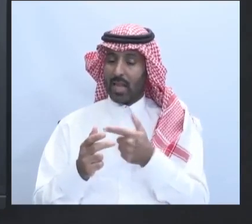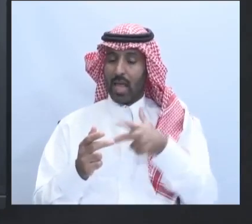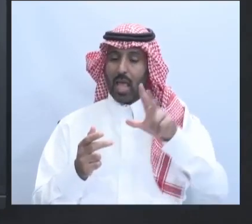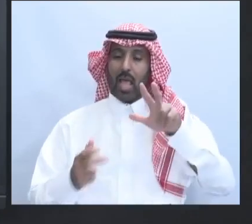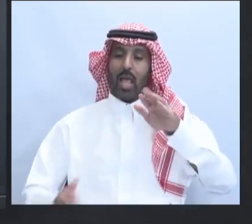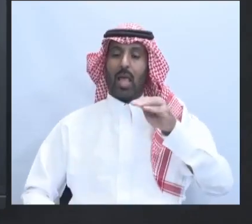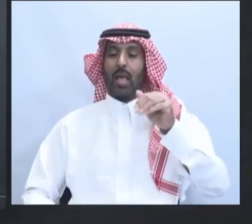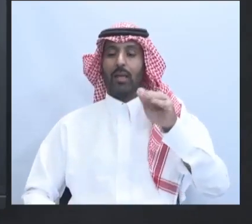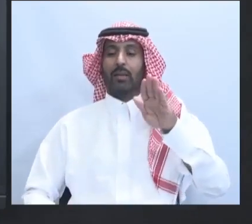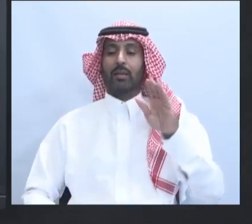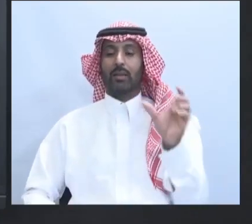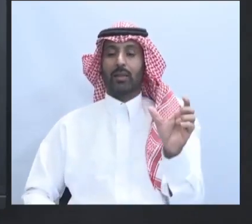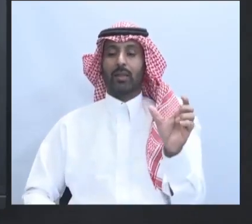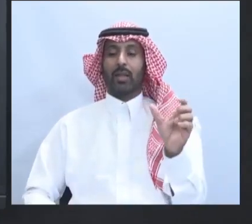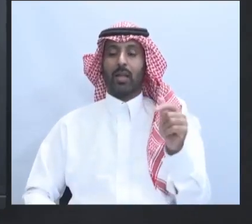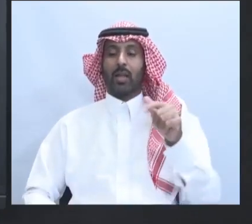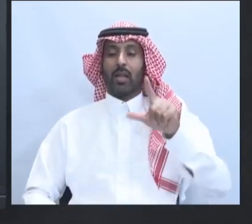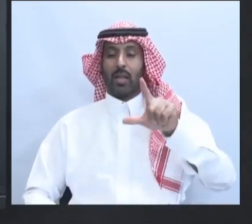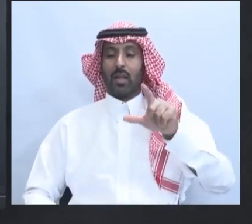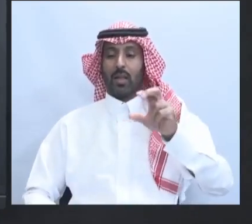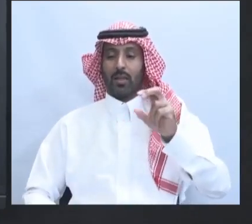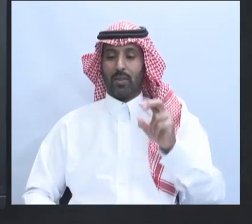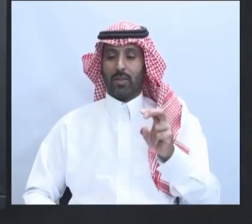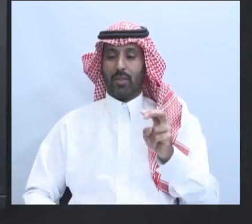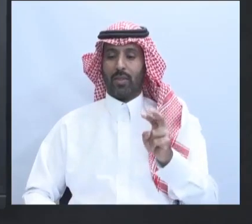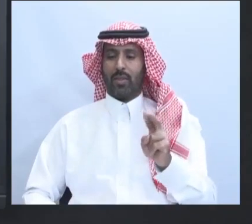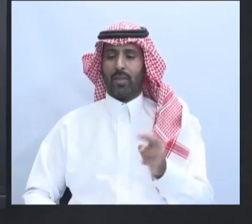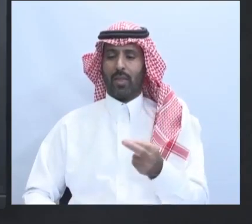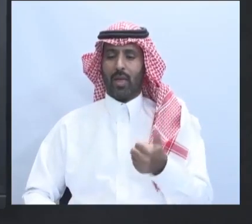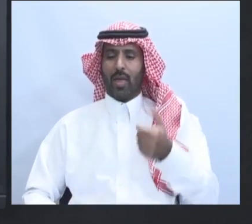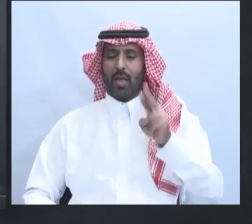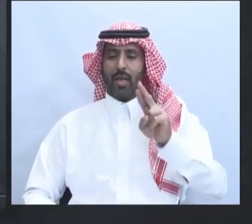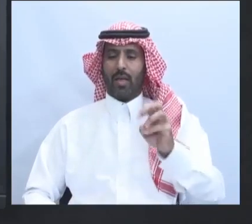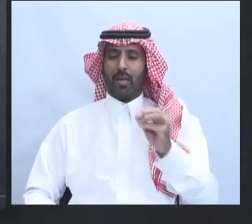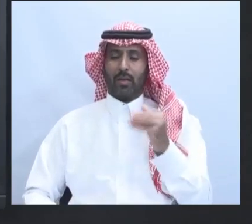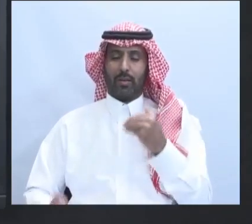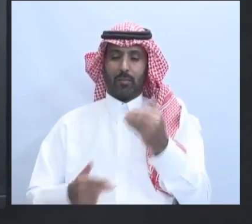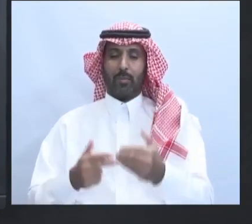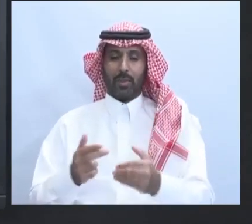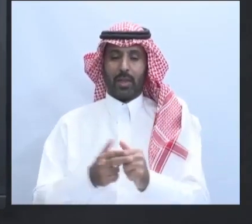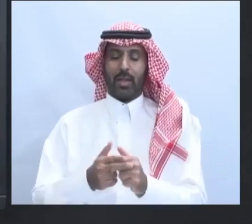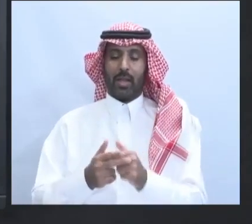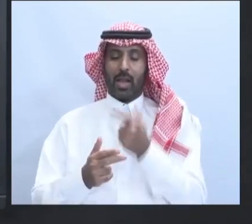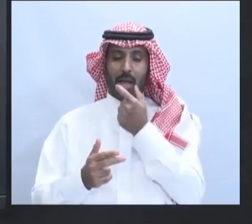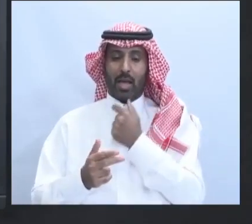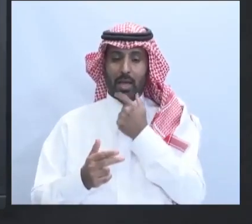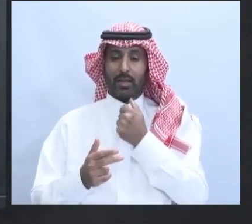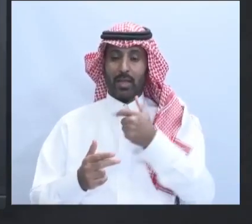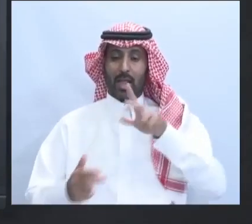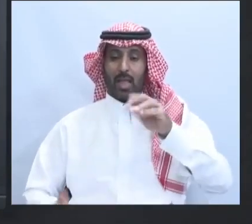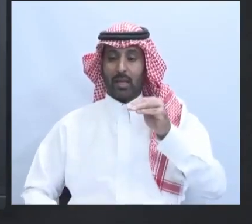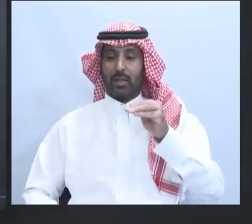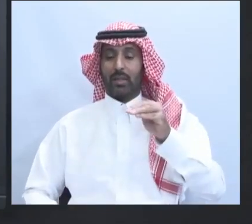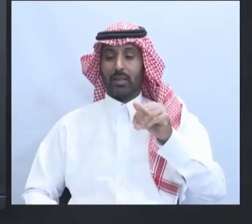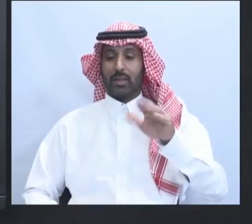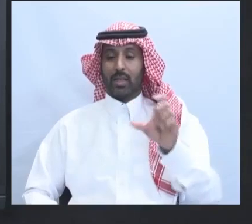وهو ياتي بعد الصحيح لغيره ثم اخر هذه الاحاديث الحديث الحسن